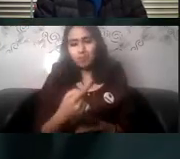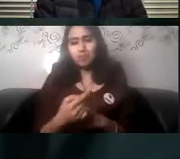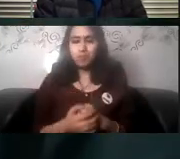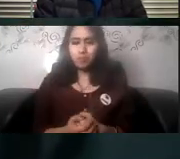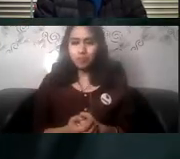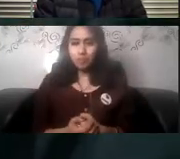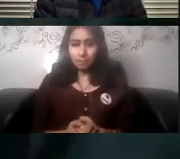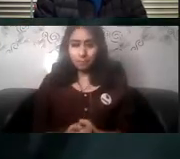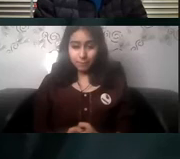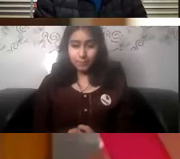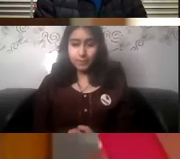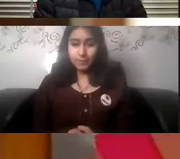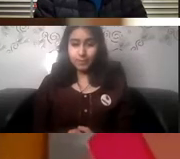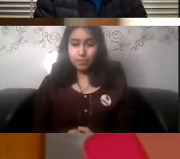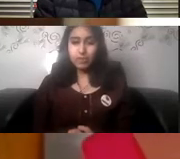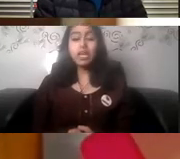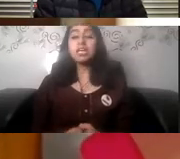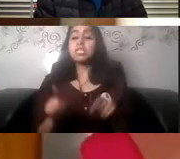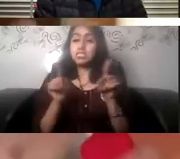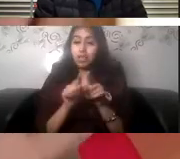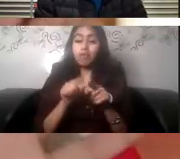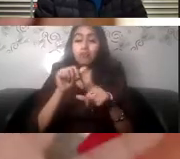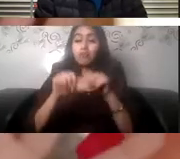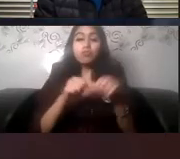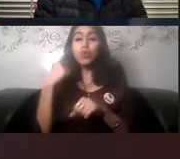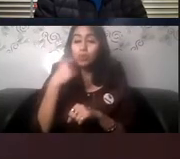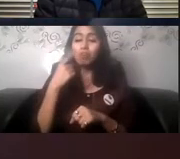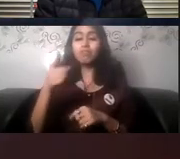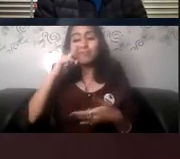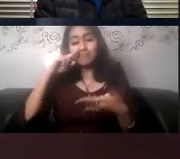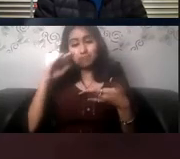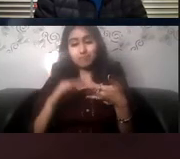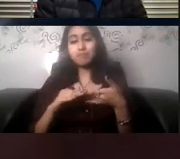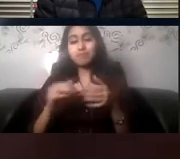इसकी सबसे बड़ी प्रोग्रेस का कारण इसकी धर्मपत्नी है।